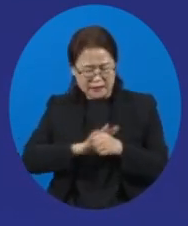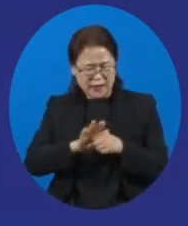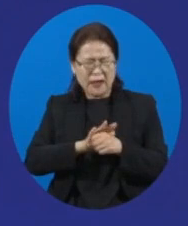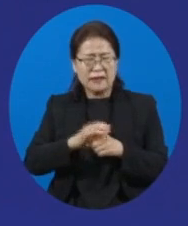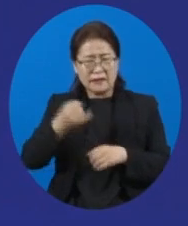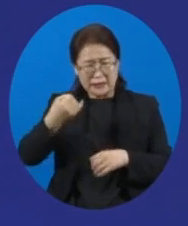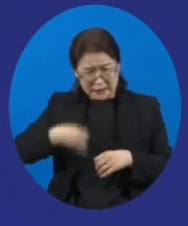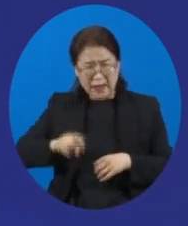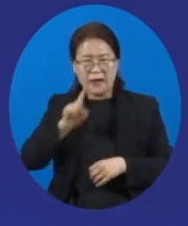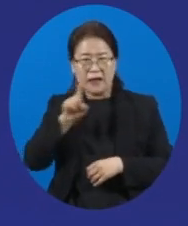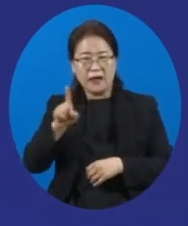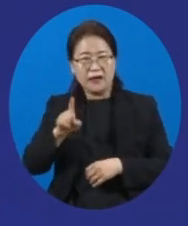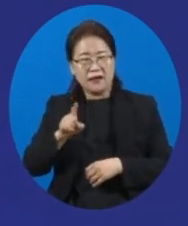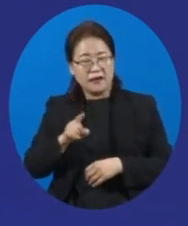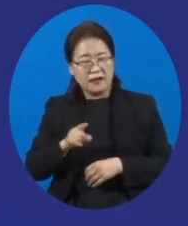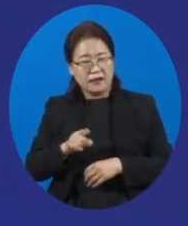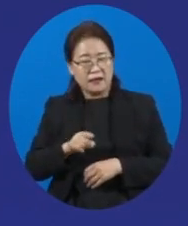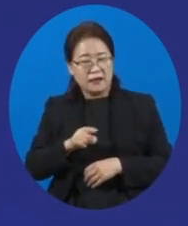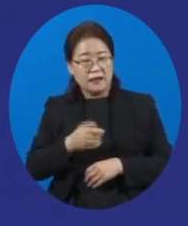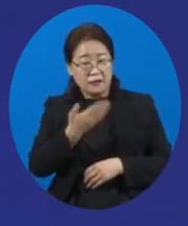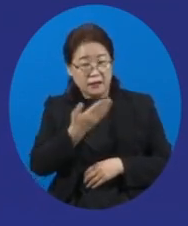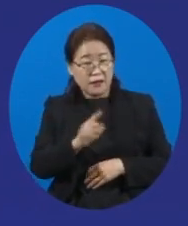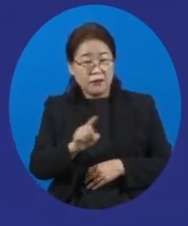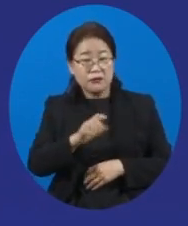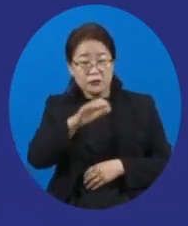딸아, 내가 어디 있느냐?